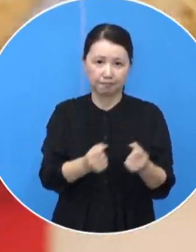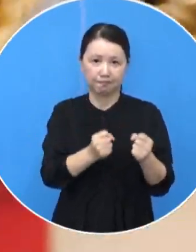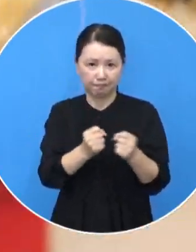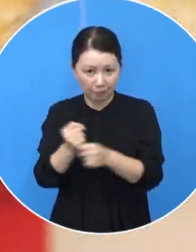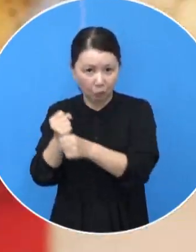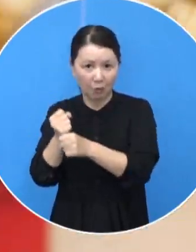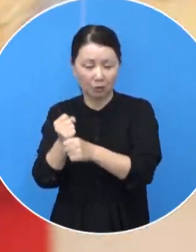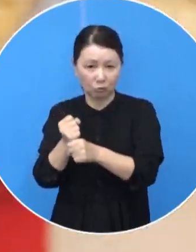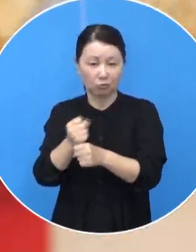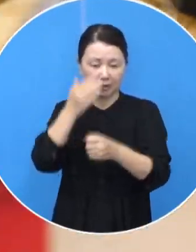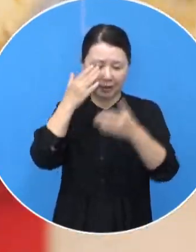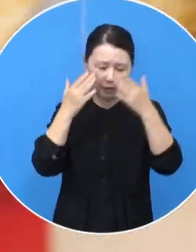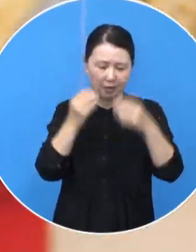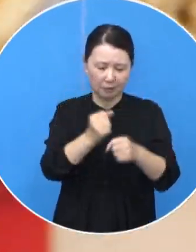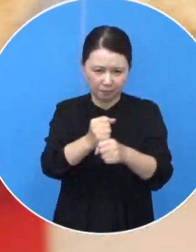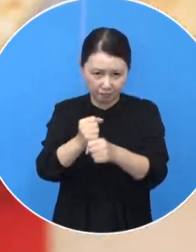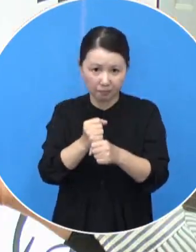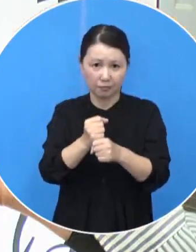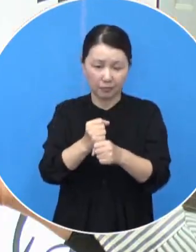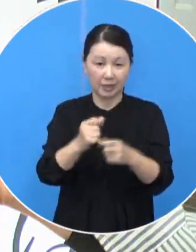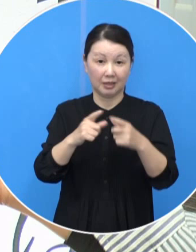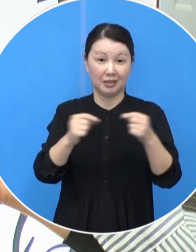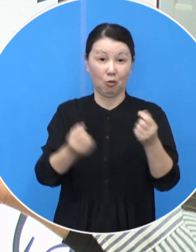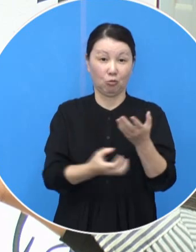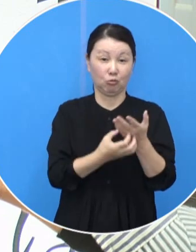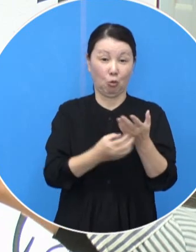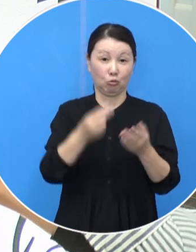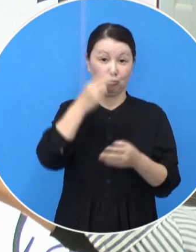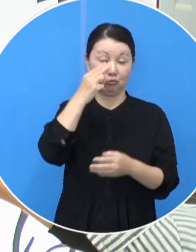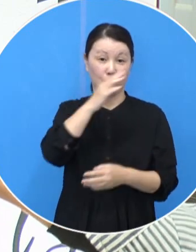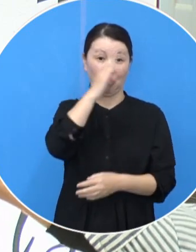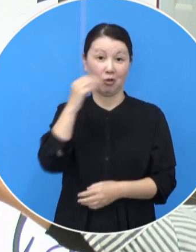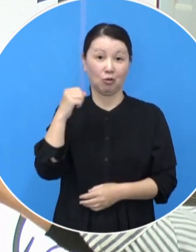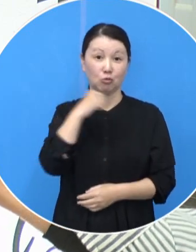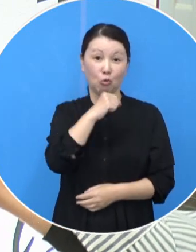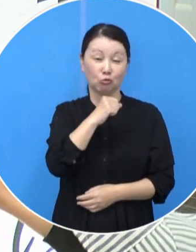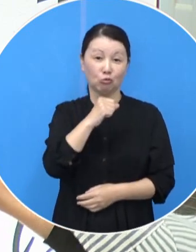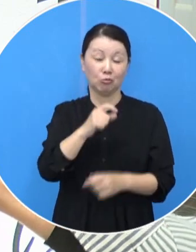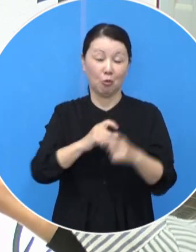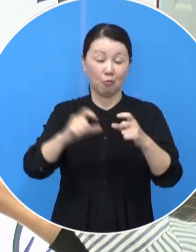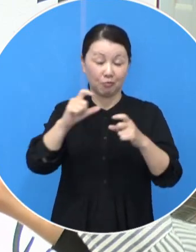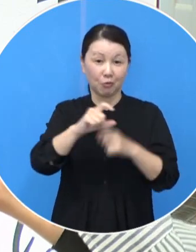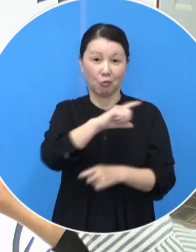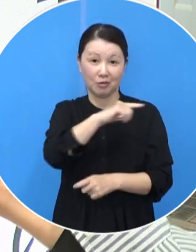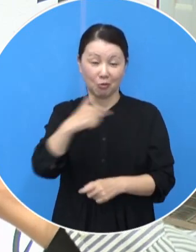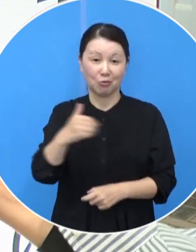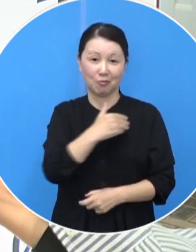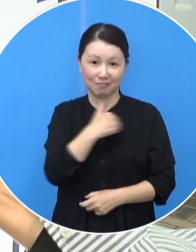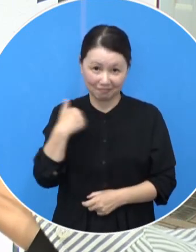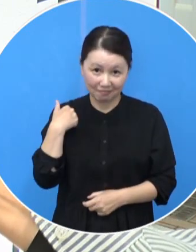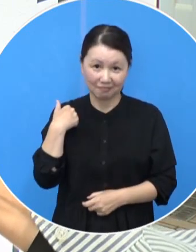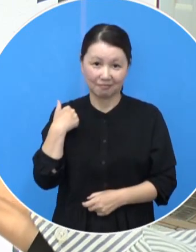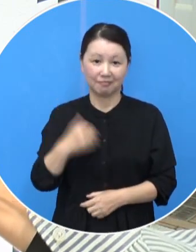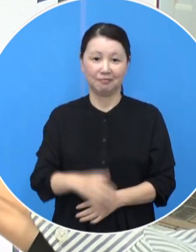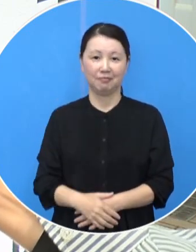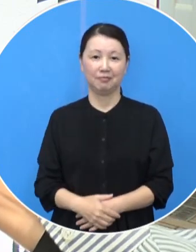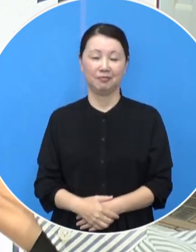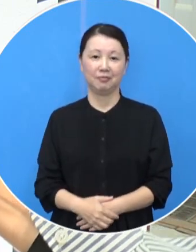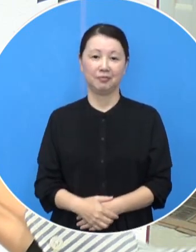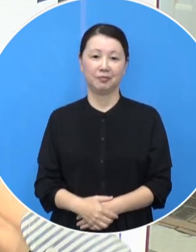っかりとこだわりを持って丁寧にやっているという、この日本の蒸留酒である本格焼酎はまだまだ可能性しかないというふうに思っ